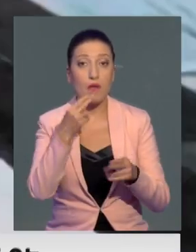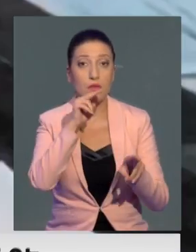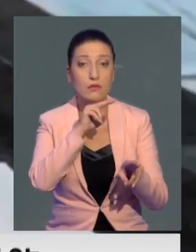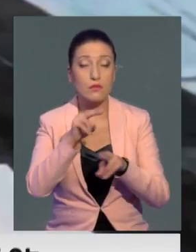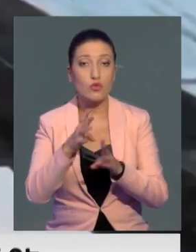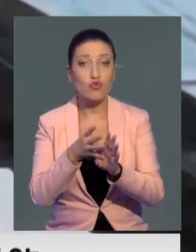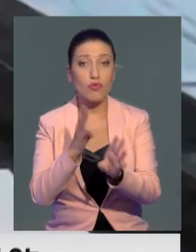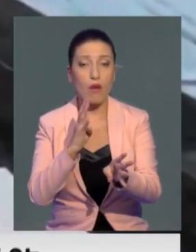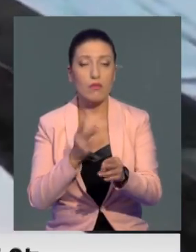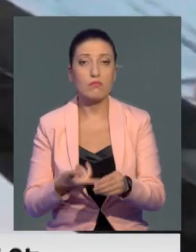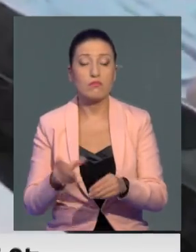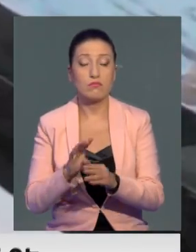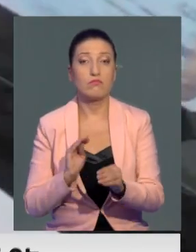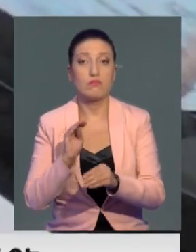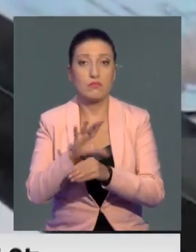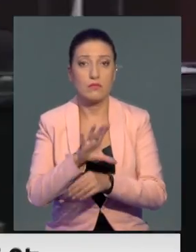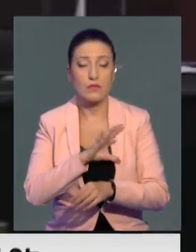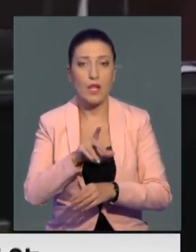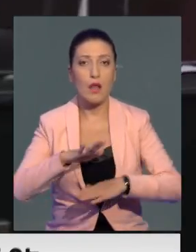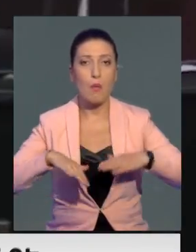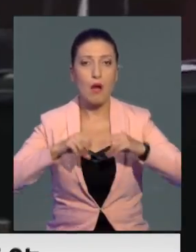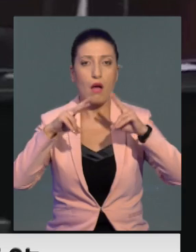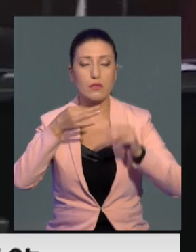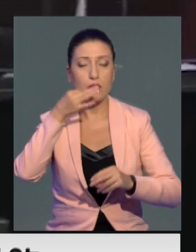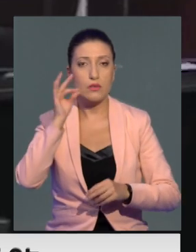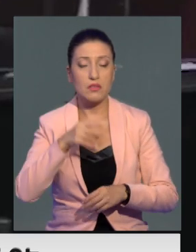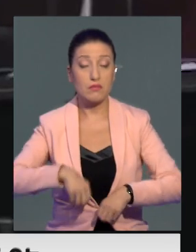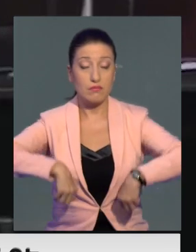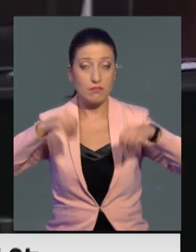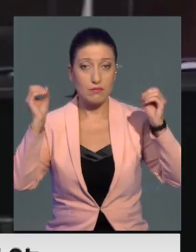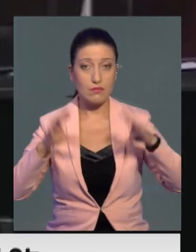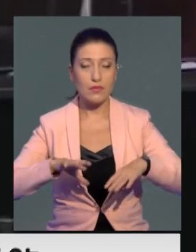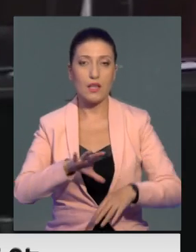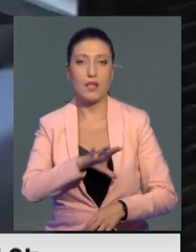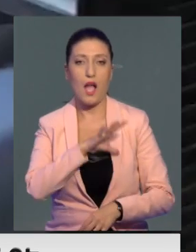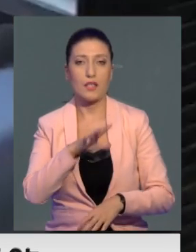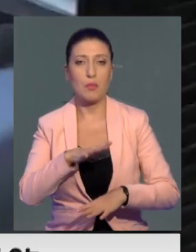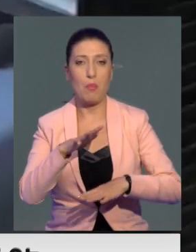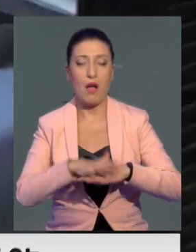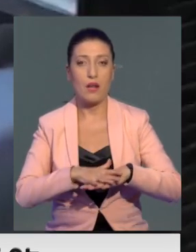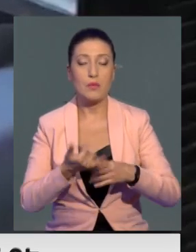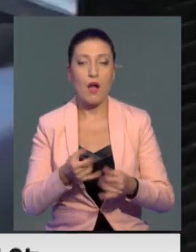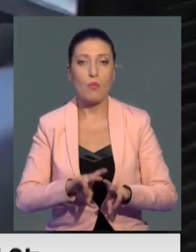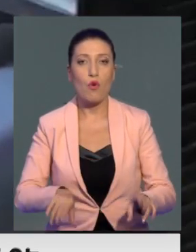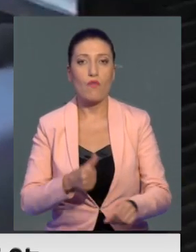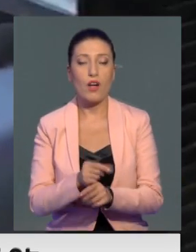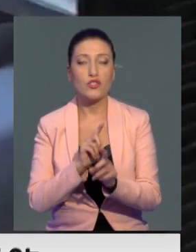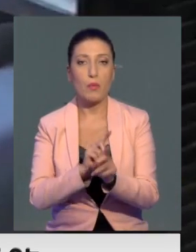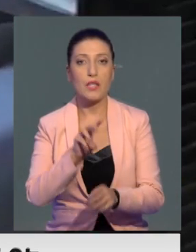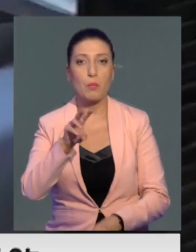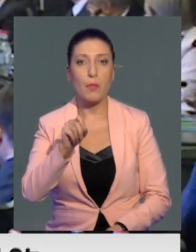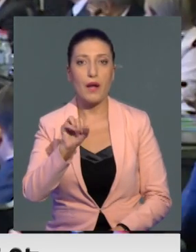շարքը ընդլայնել են, դա կարծես մասնագիտական շոկի է ենթարկում նախկին բանկիր, այժմ փոխվարչապետ Մհեր